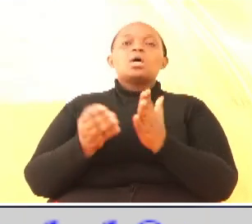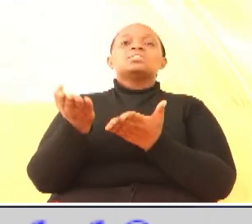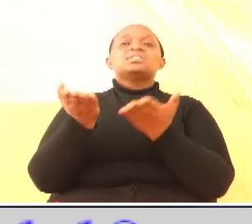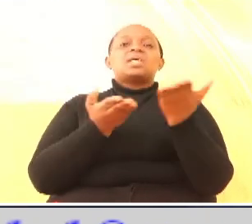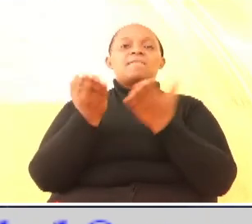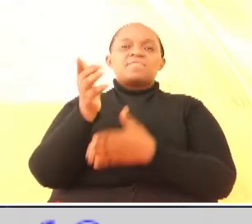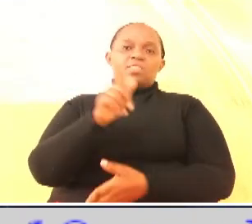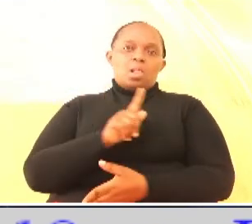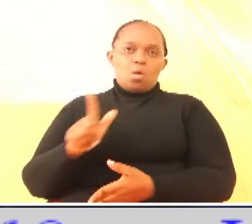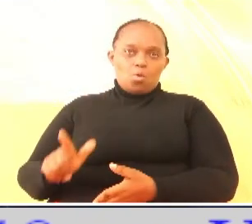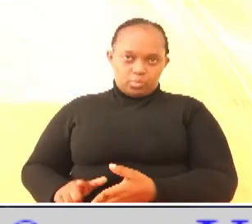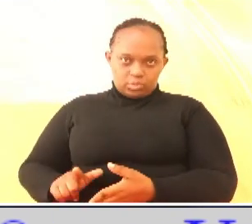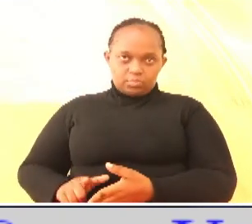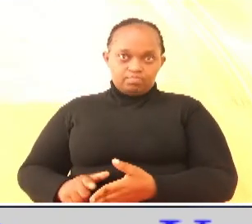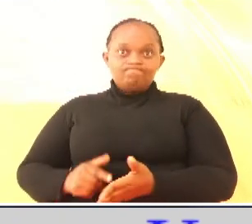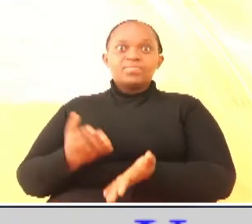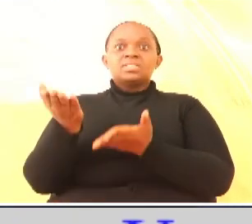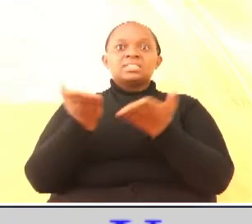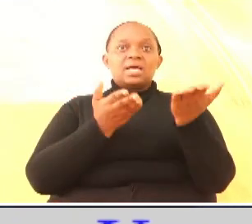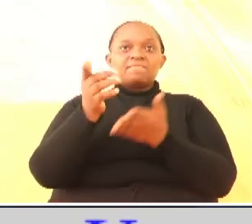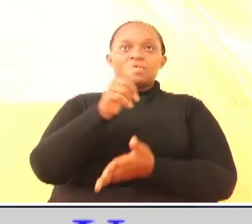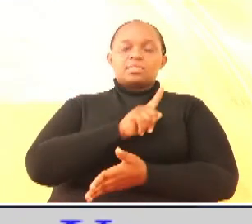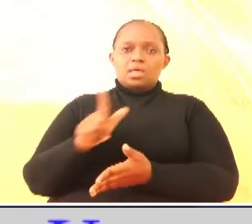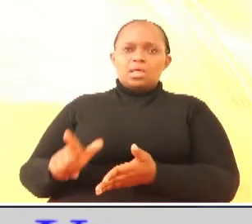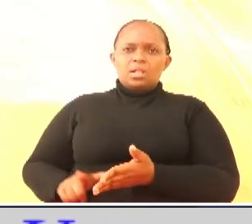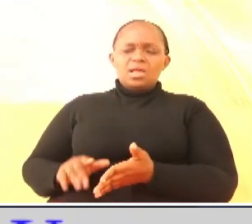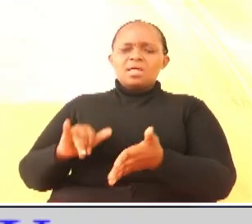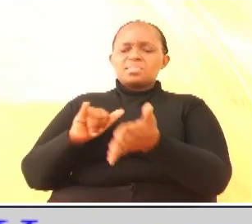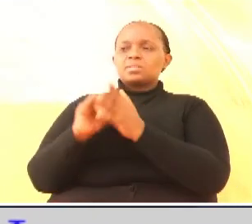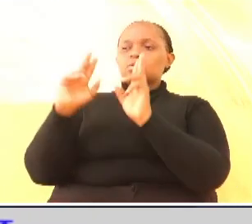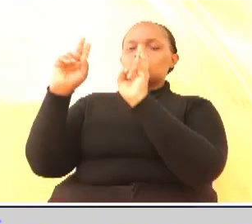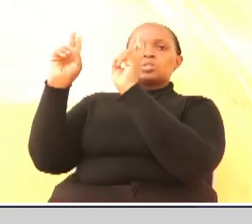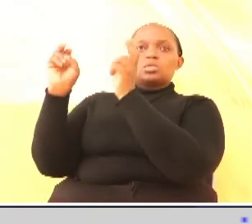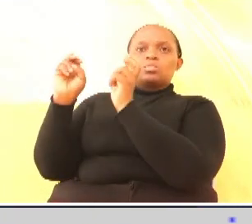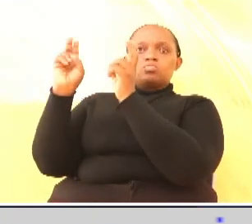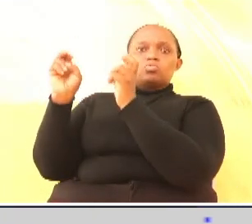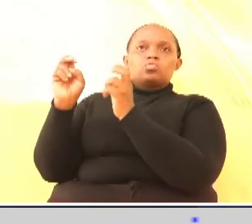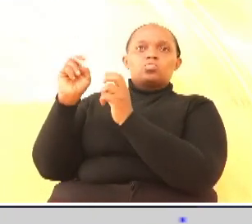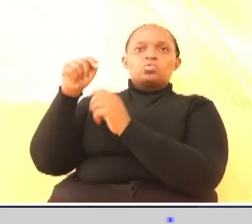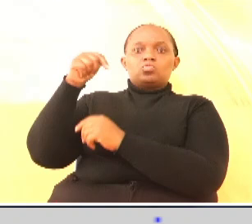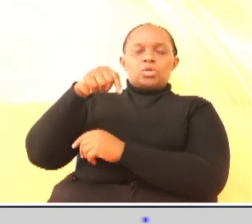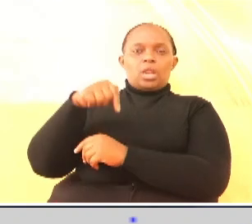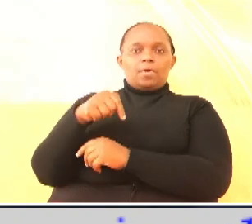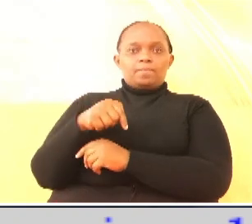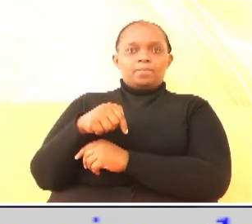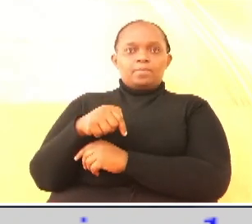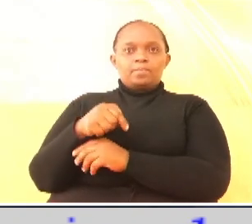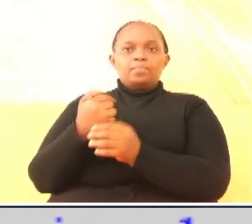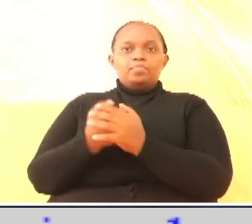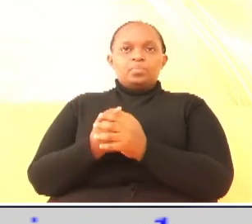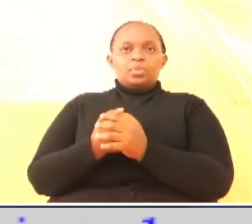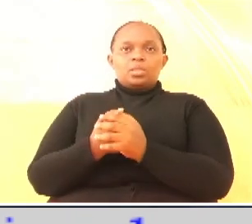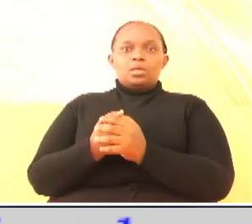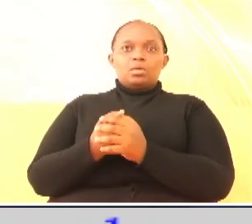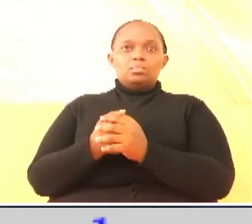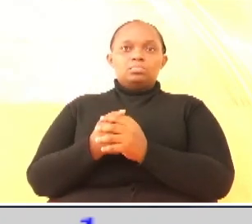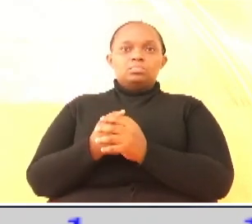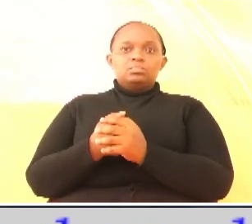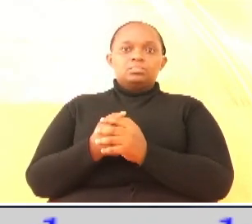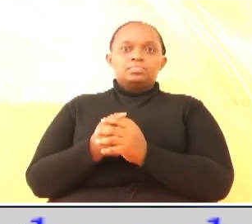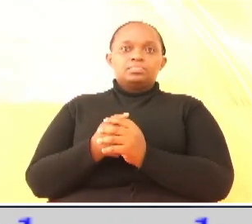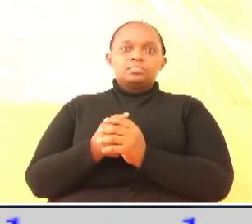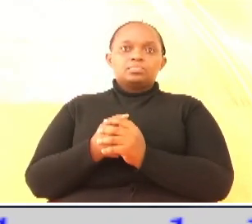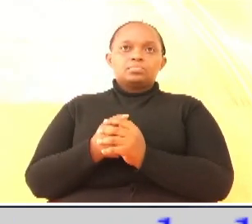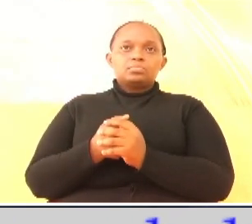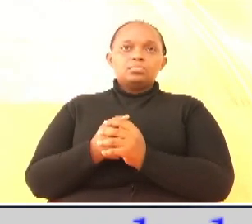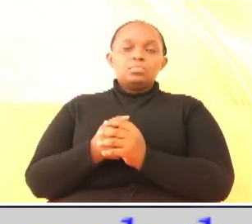Mtumikie nani? Bwana. Huo ndio ujumbe wa Nendeni season, Nendeni week.